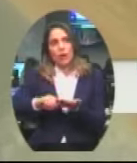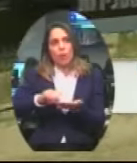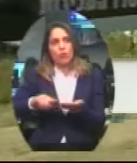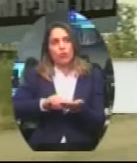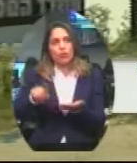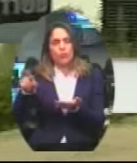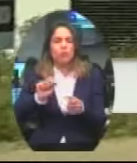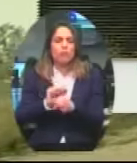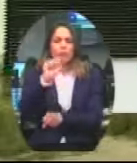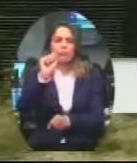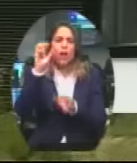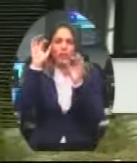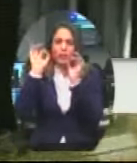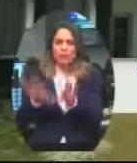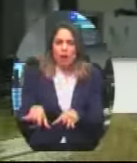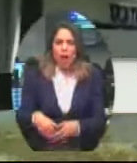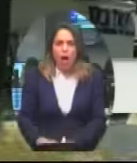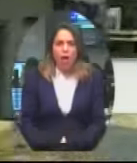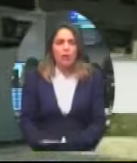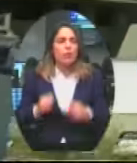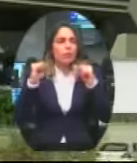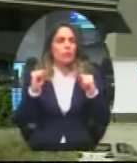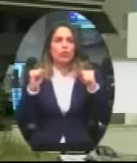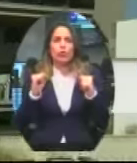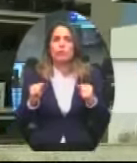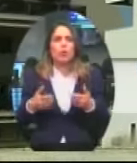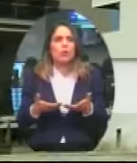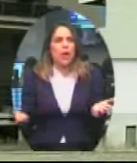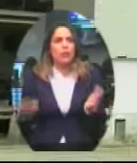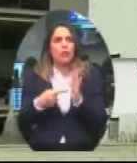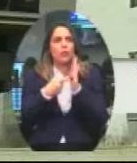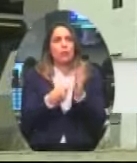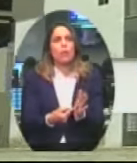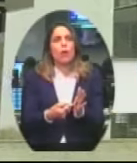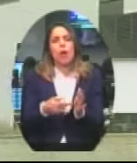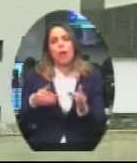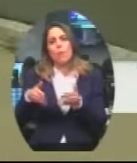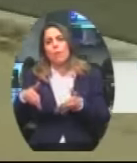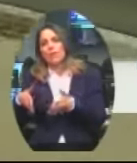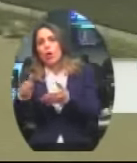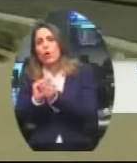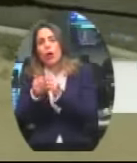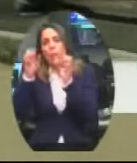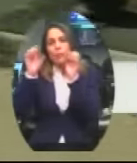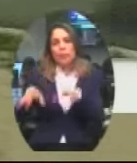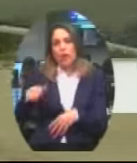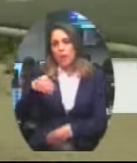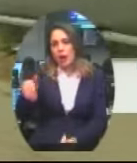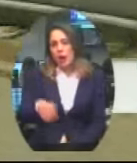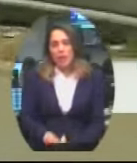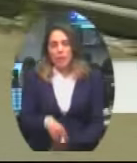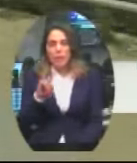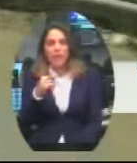ההזנחה, אשר מתבטאת בחוסר תשתיות בסיסיות כמו מדרכות או פסולת בניין המושלכת ברחוב. חזן טען כי